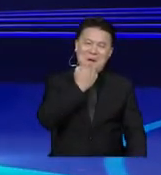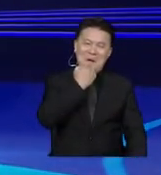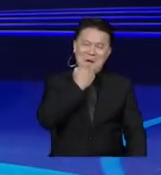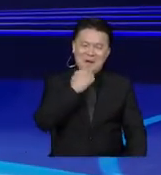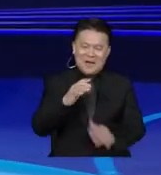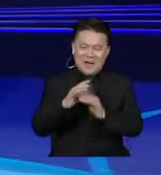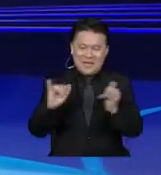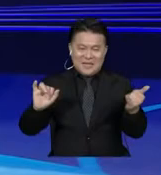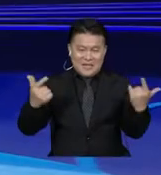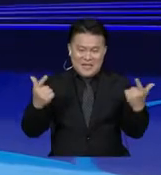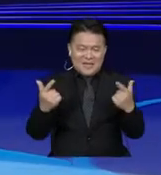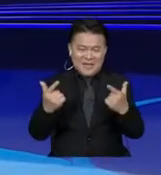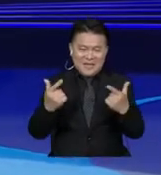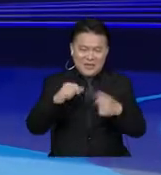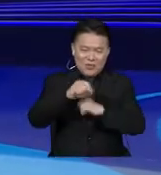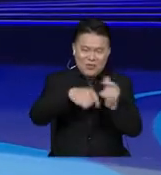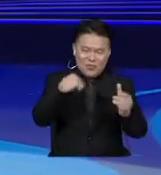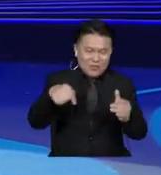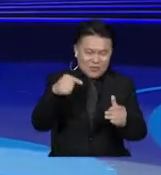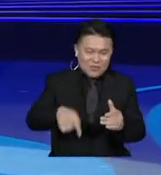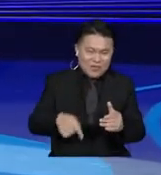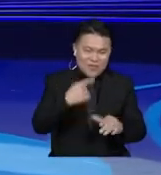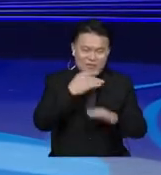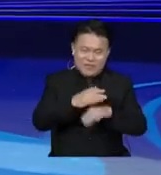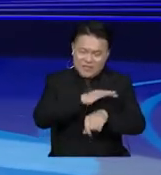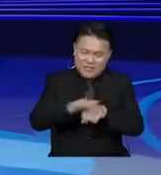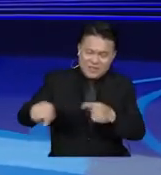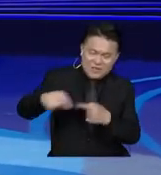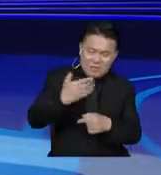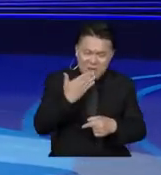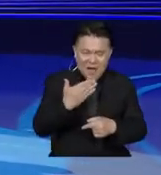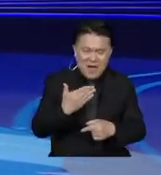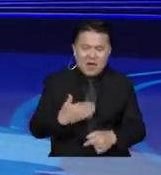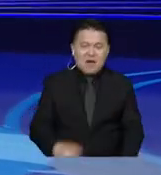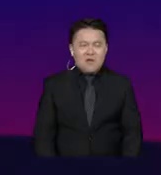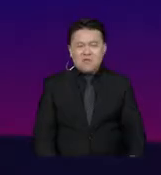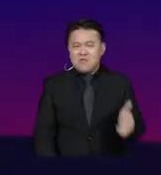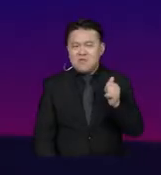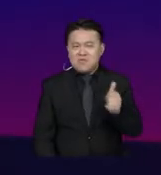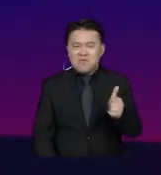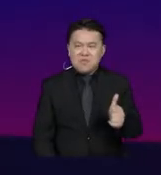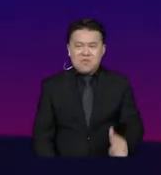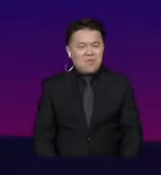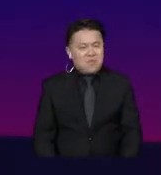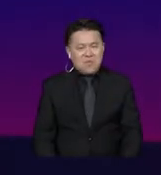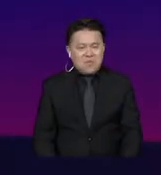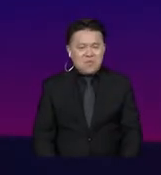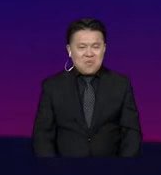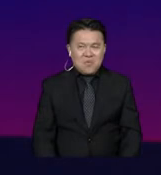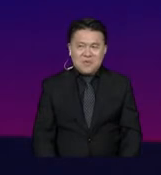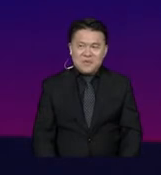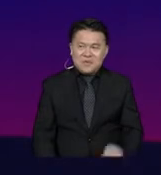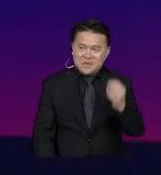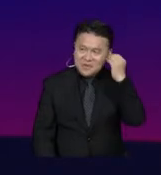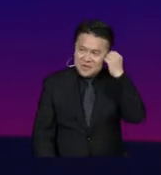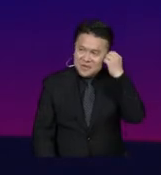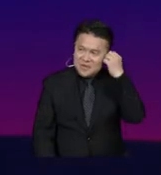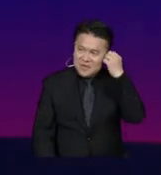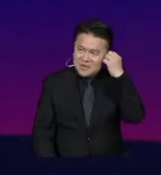인간이 아닌 존재 중에 말이죠. 아, 와우. 네. The best species for democracy.